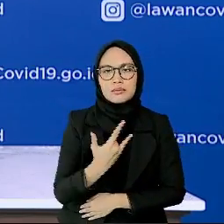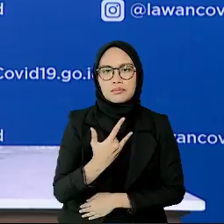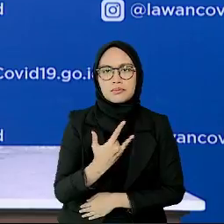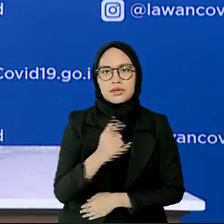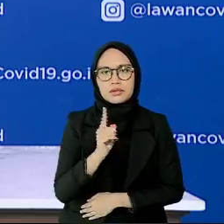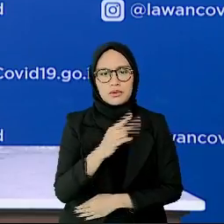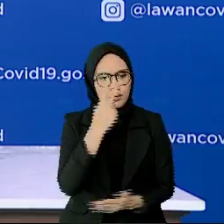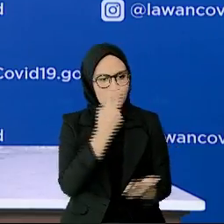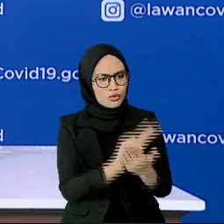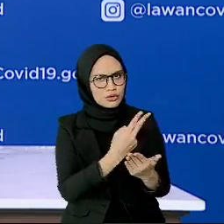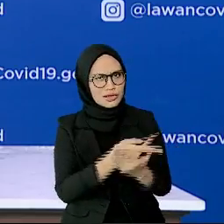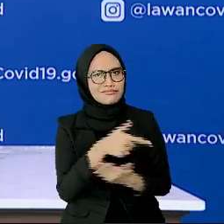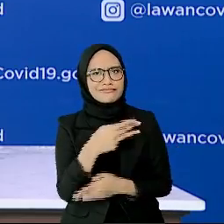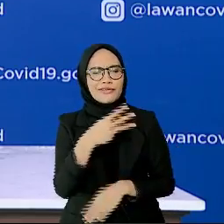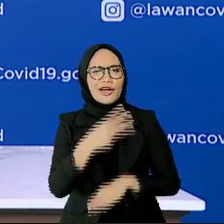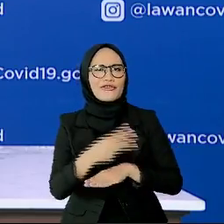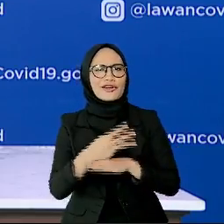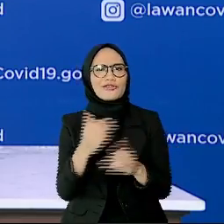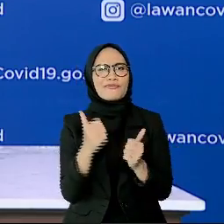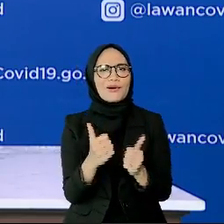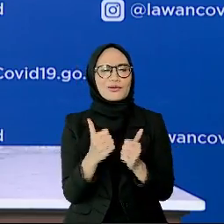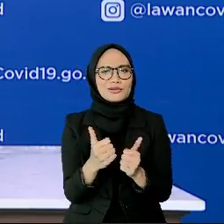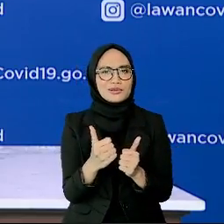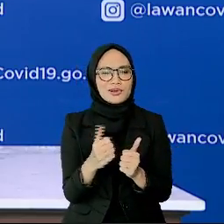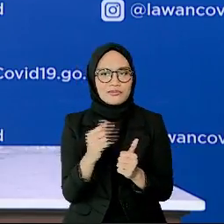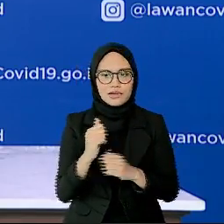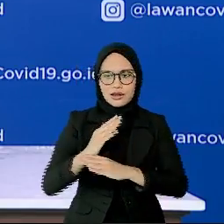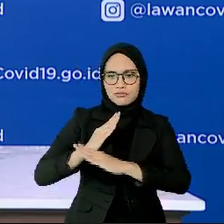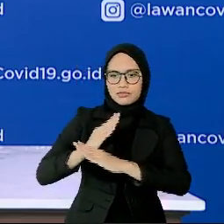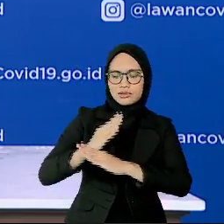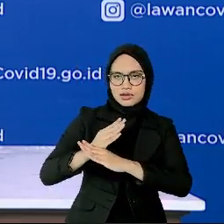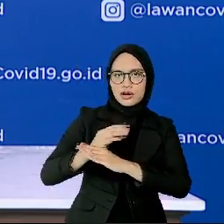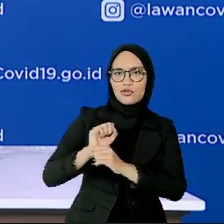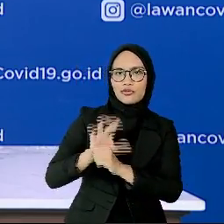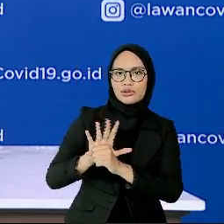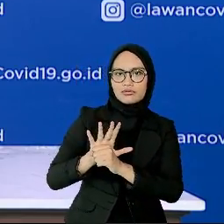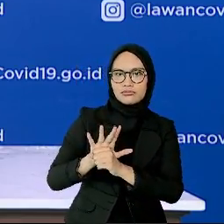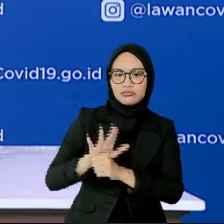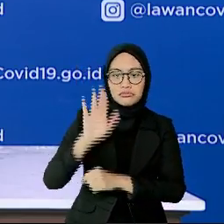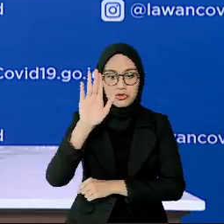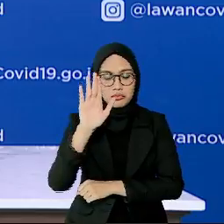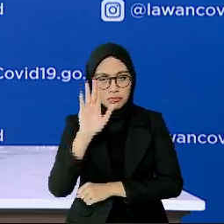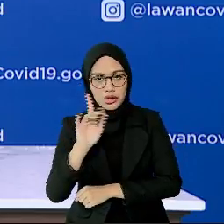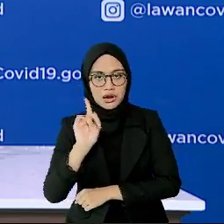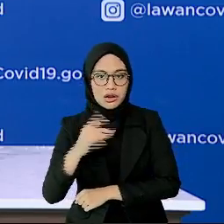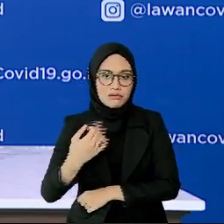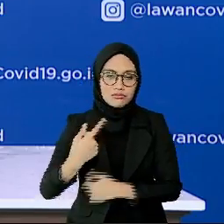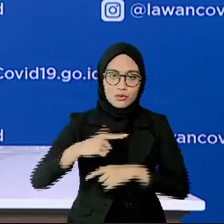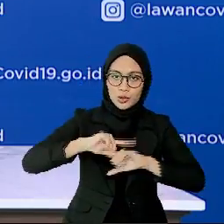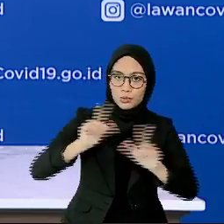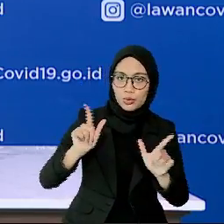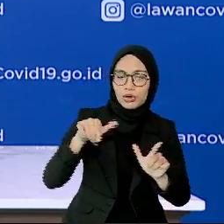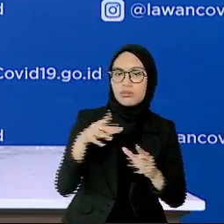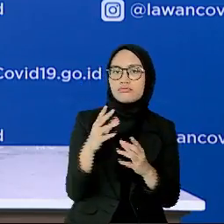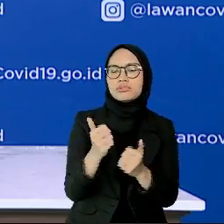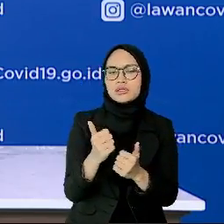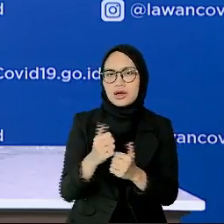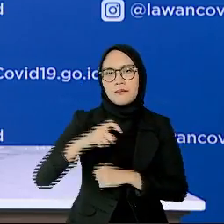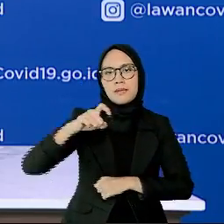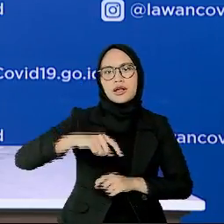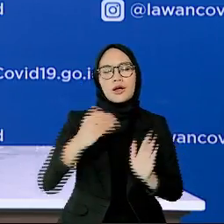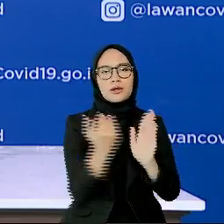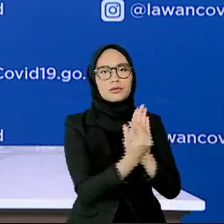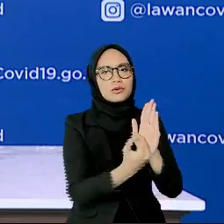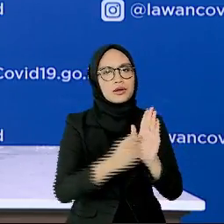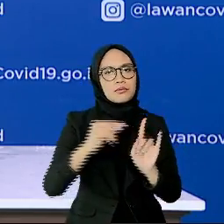dalam menekan kasus, termasuk untuk menghadapi periode libur Natal dan Tahun Baru. Oleh karena itu,